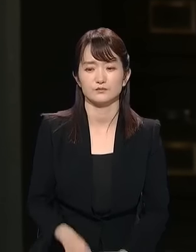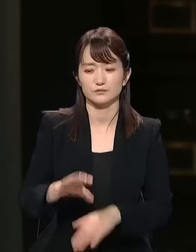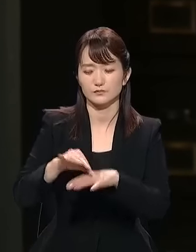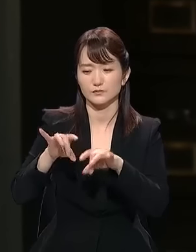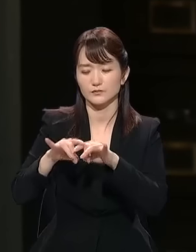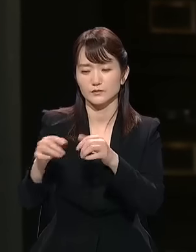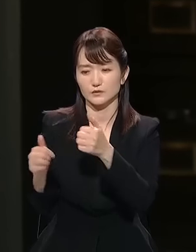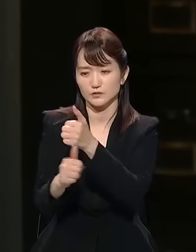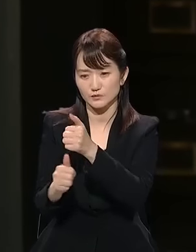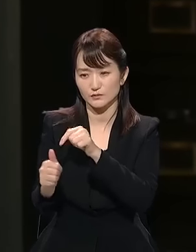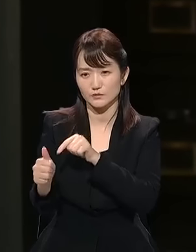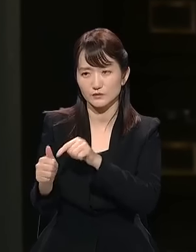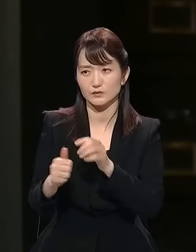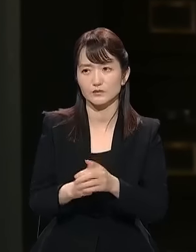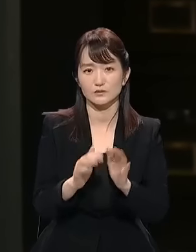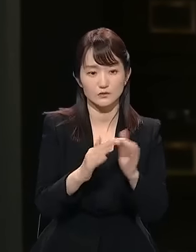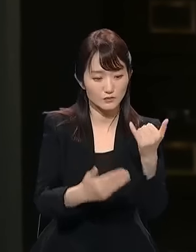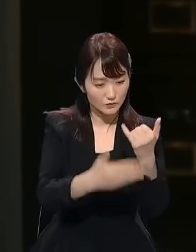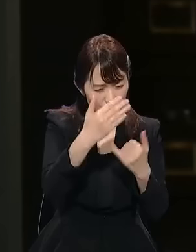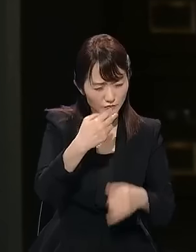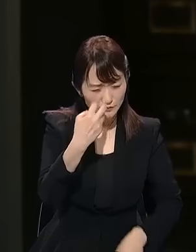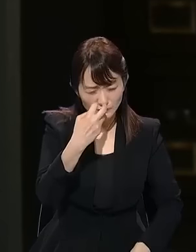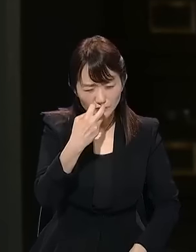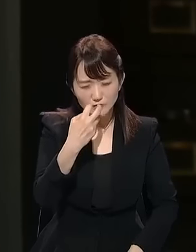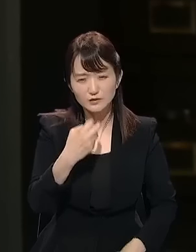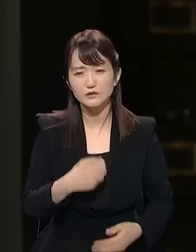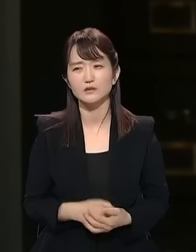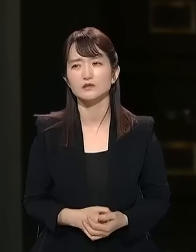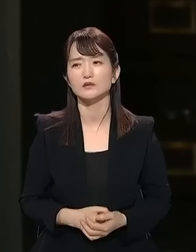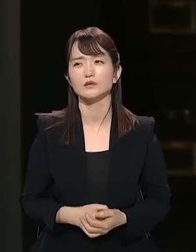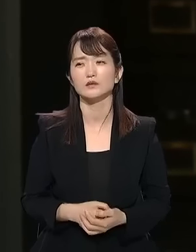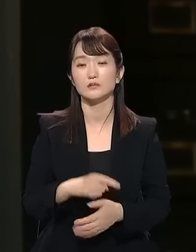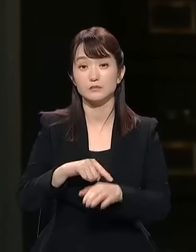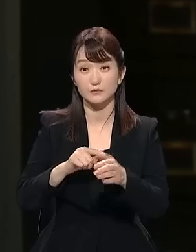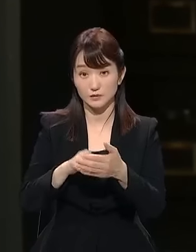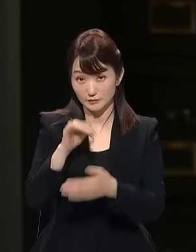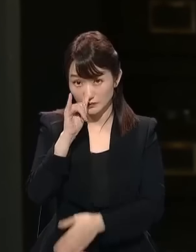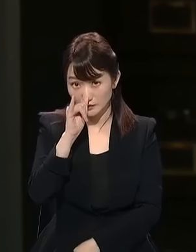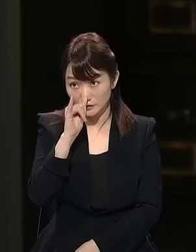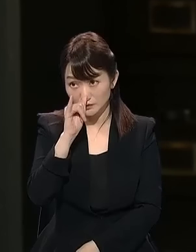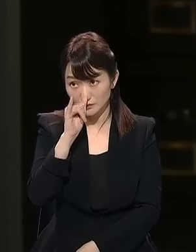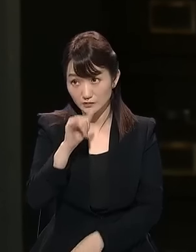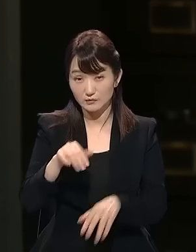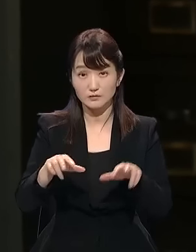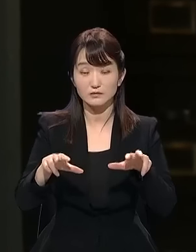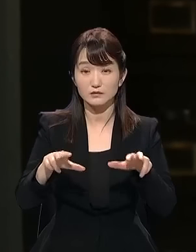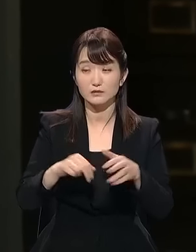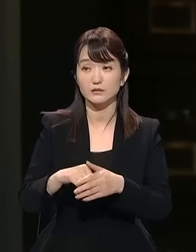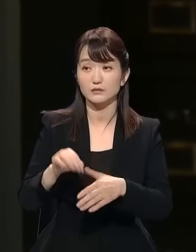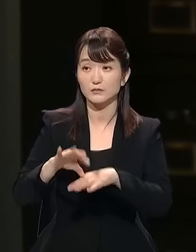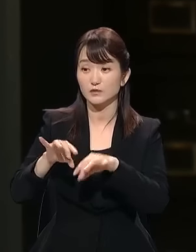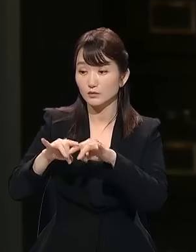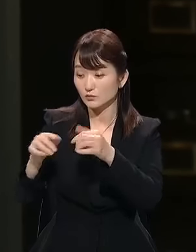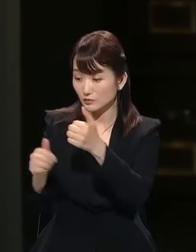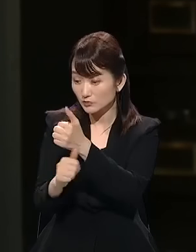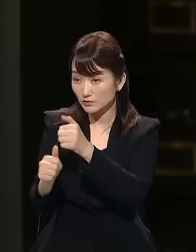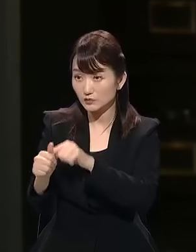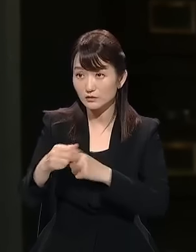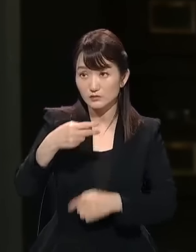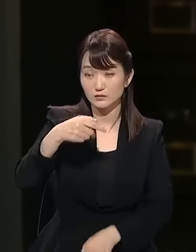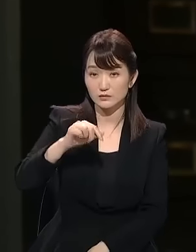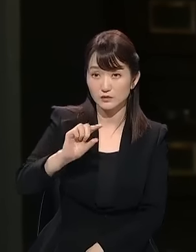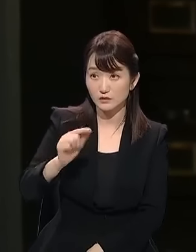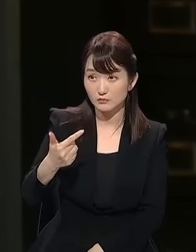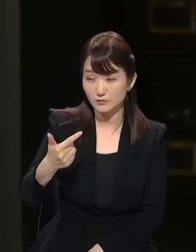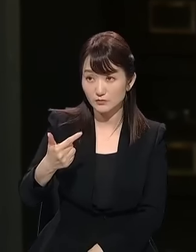위에서서 유튜브 채널을 단속할 그런 어 마음이 있으시다면 지금 어차피 방심에서 사건반장 매일매일